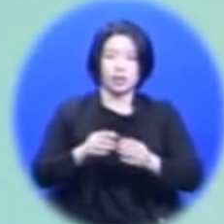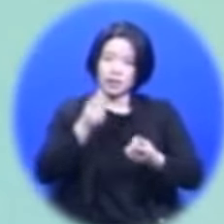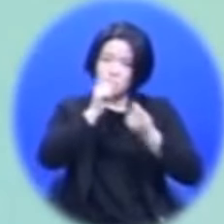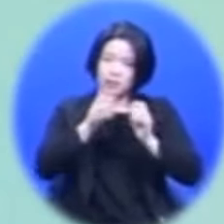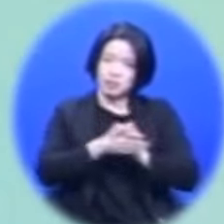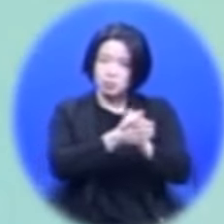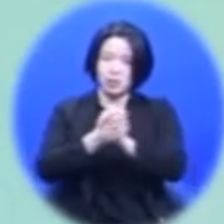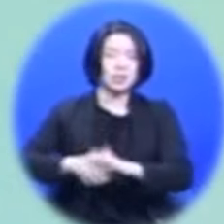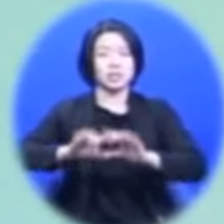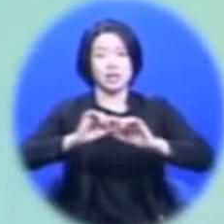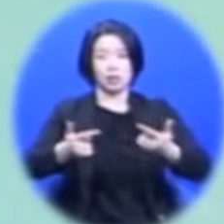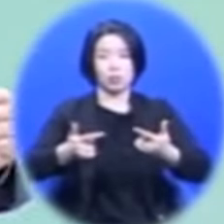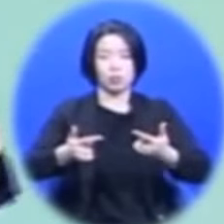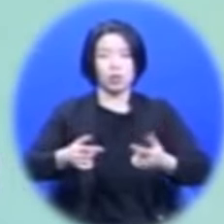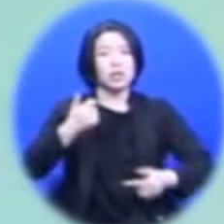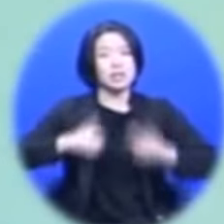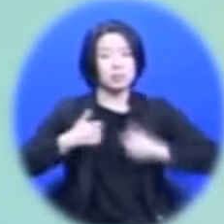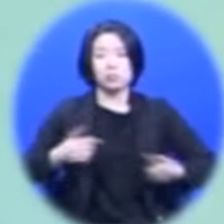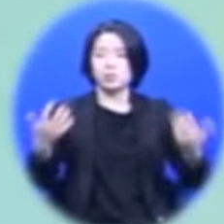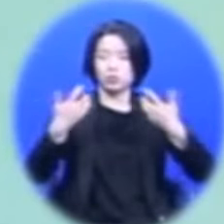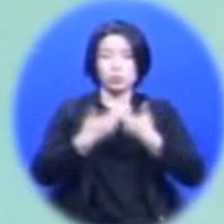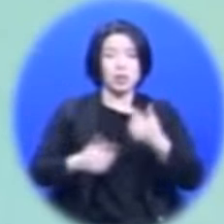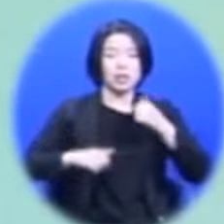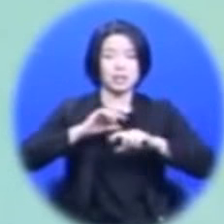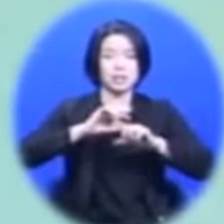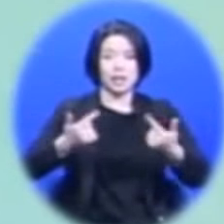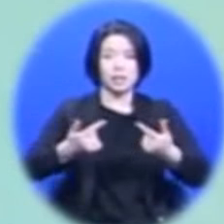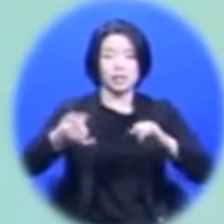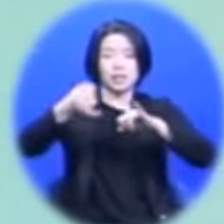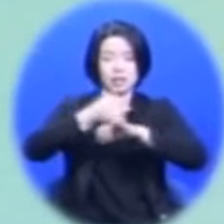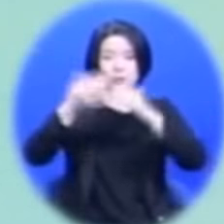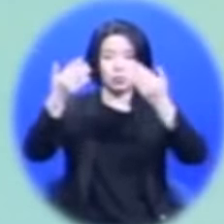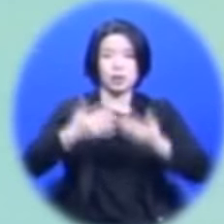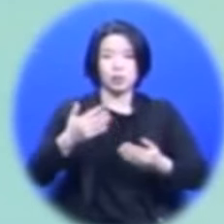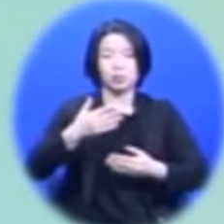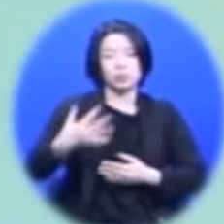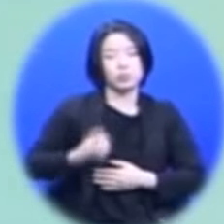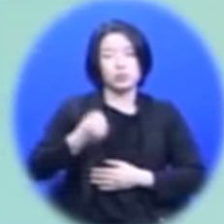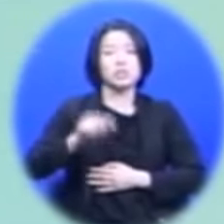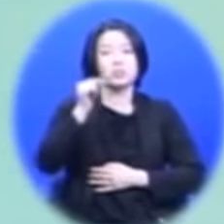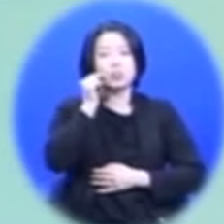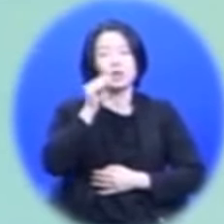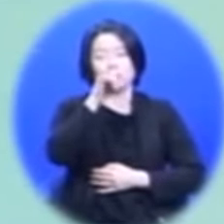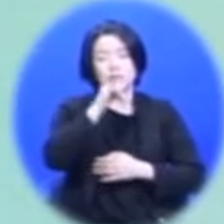않고, 그리고 기쁨이 충만한 삶을 약속받고도 누리지 못하는 겁니다.